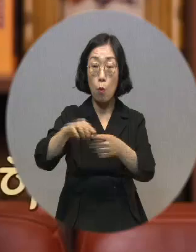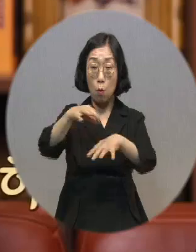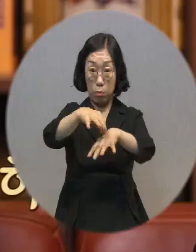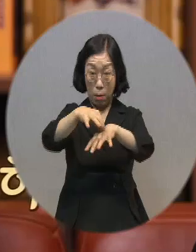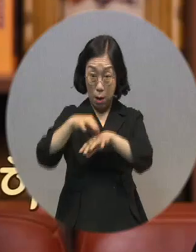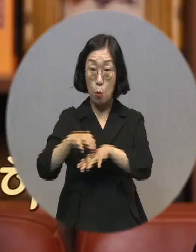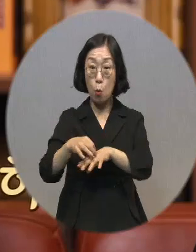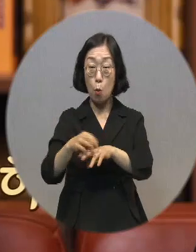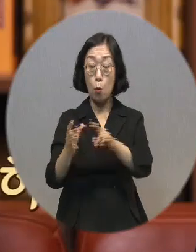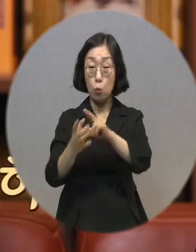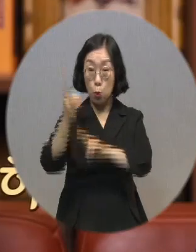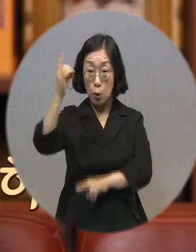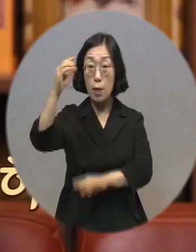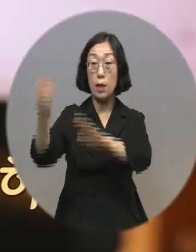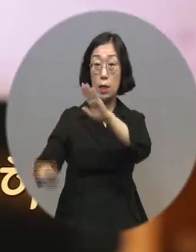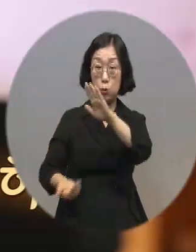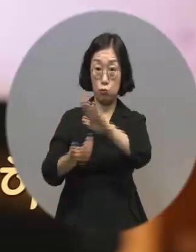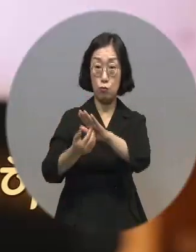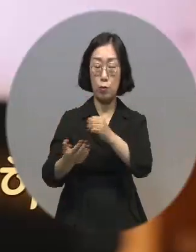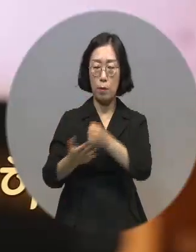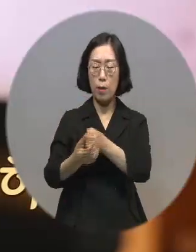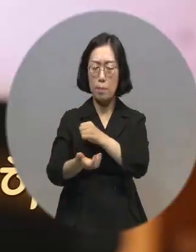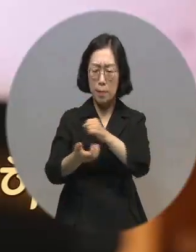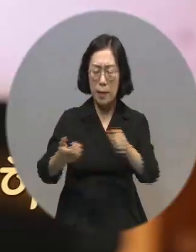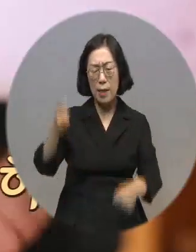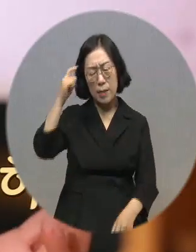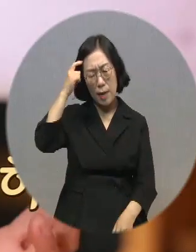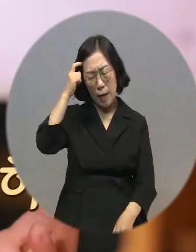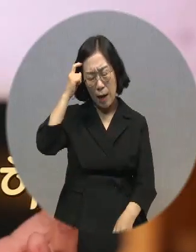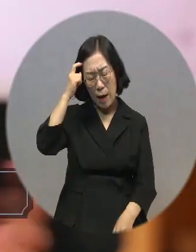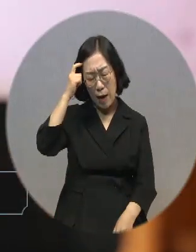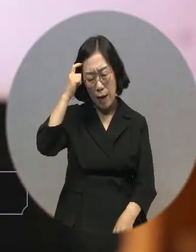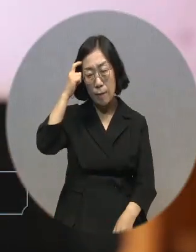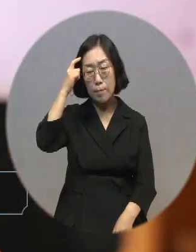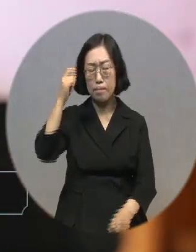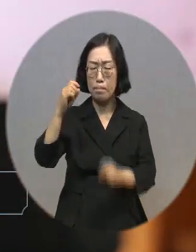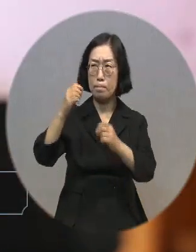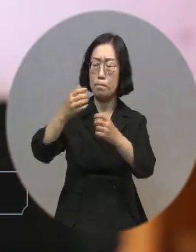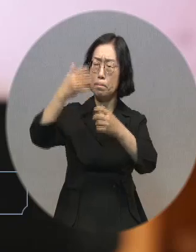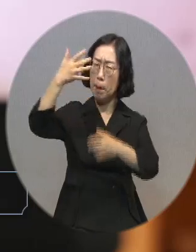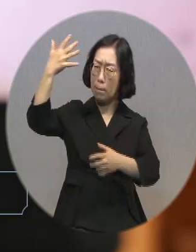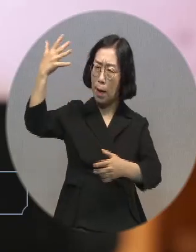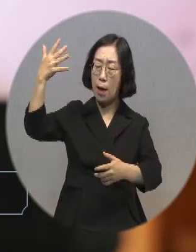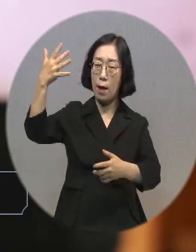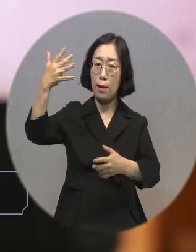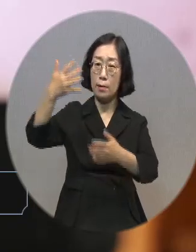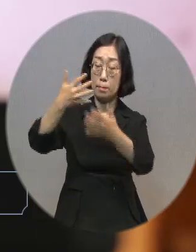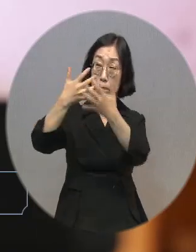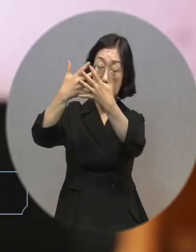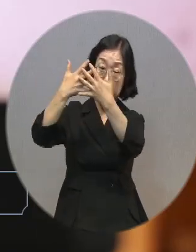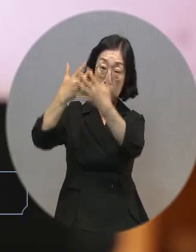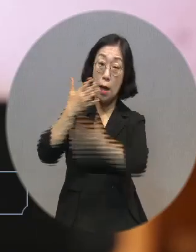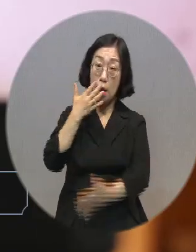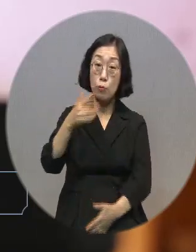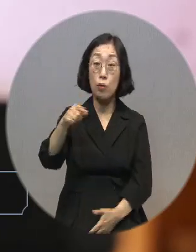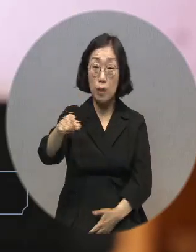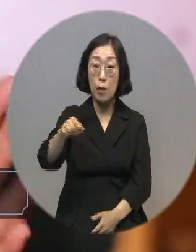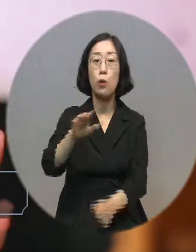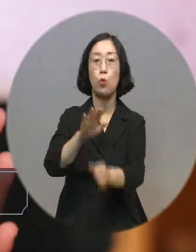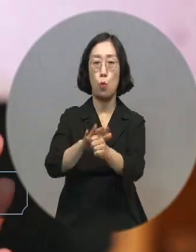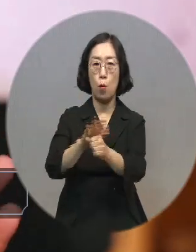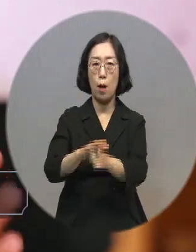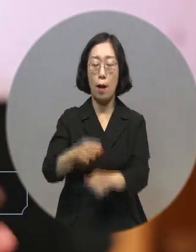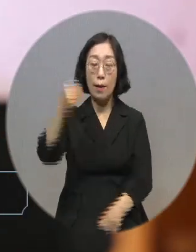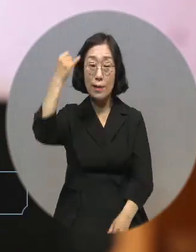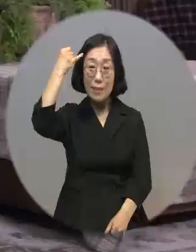그들이 충분히 상상할 수 있게 해준다. 왜냐하면 이것은 창의성이 있어야 되니까요. 이 복잡한 여러 문제들을 해결하고 통일을 이루려면 창의성이